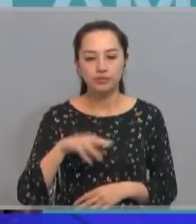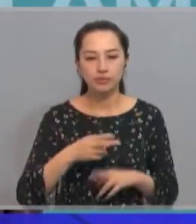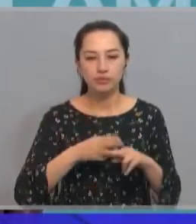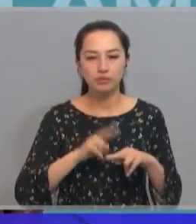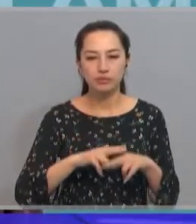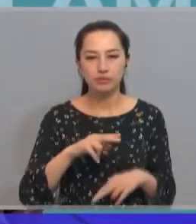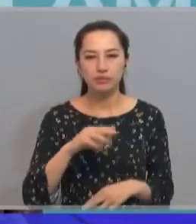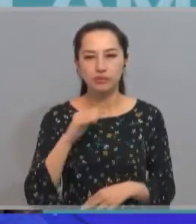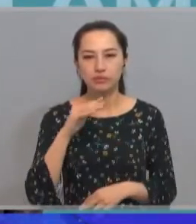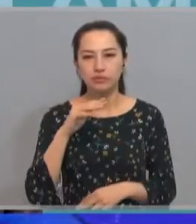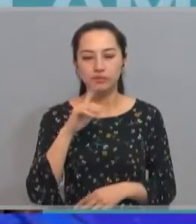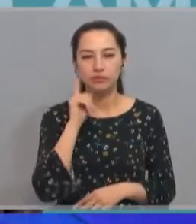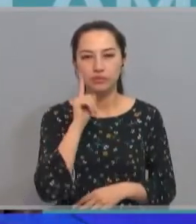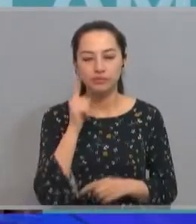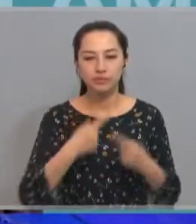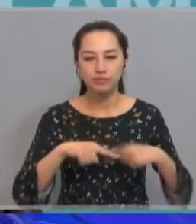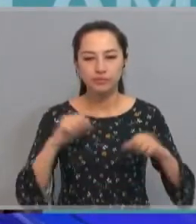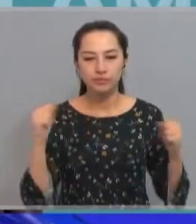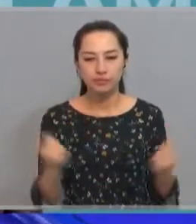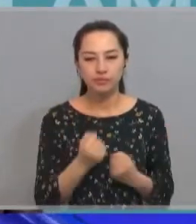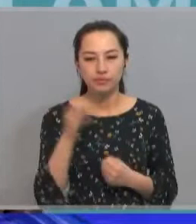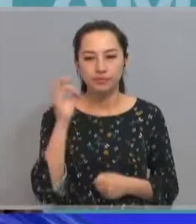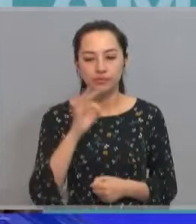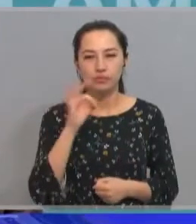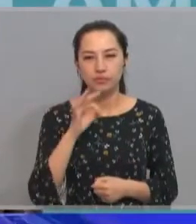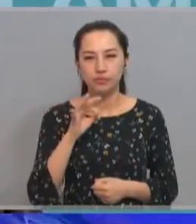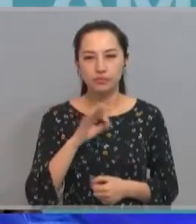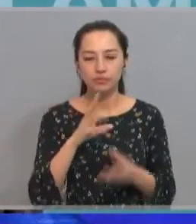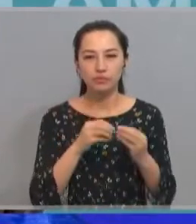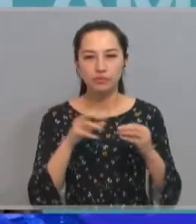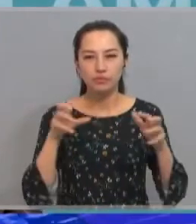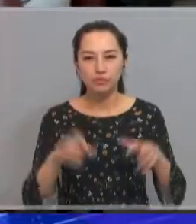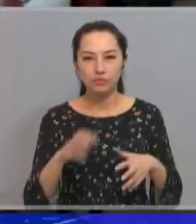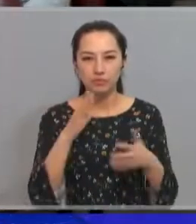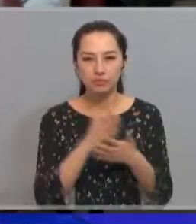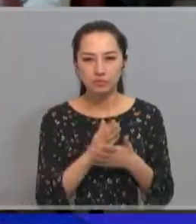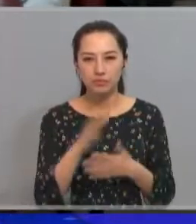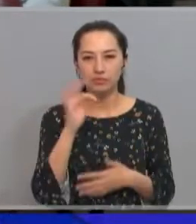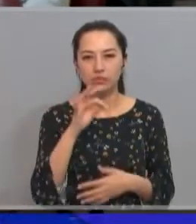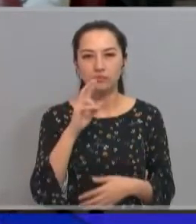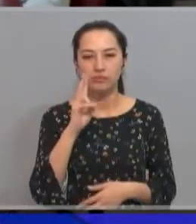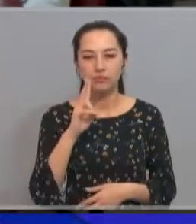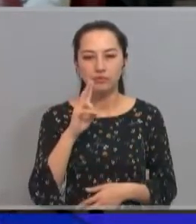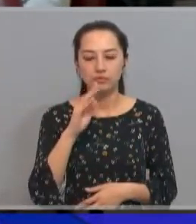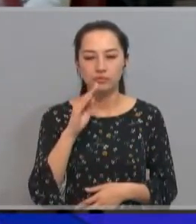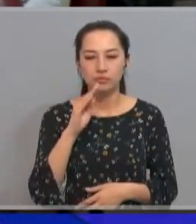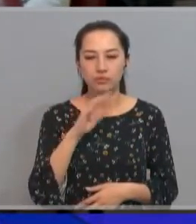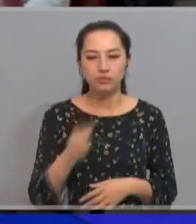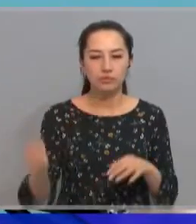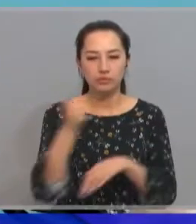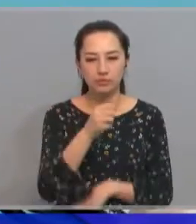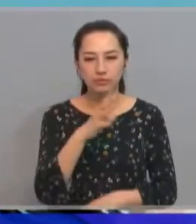филиалы жанындағы жастарды қолдау жөнінде қоғамдық кеңестің төрағасы болып Жолдыходжаев Мұрат Жаңабайұлы